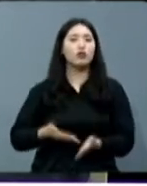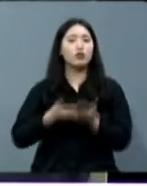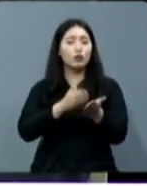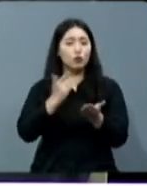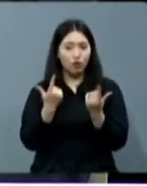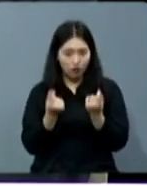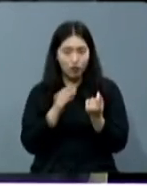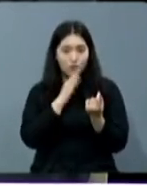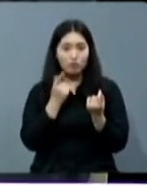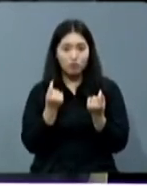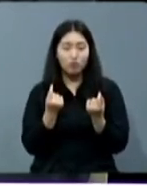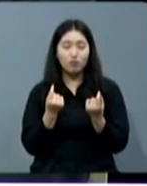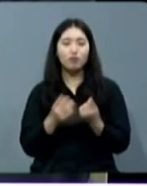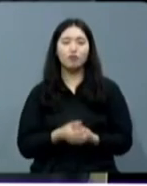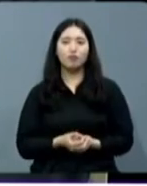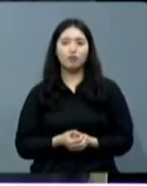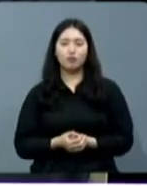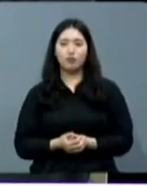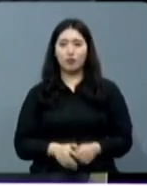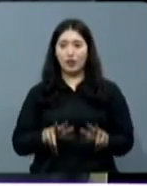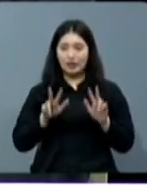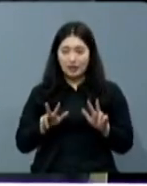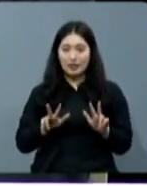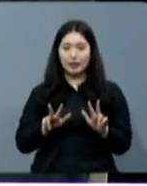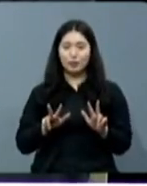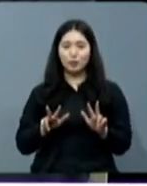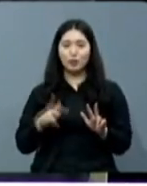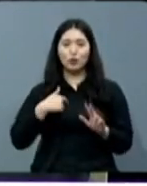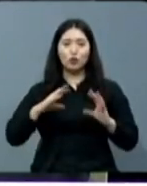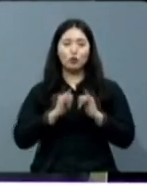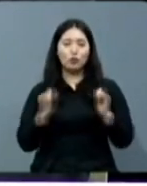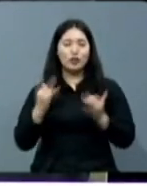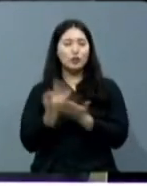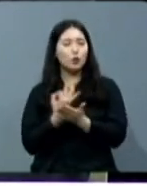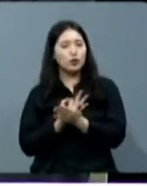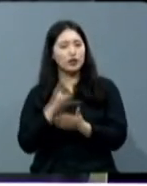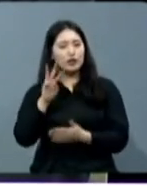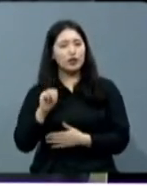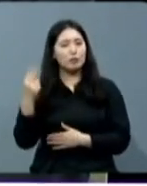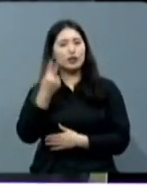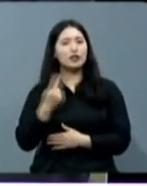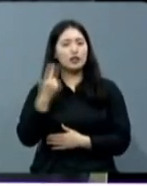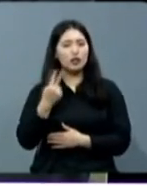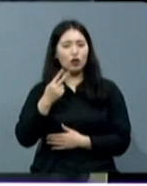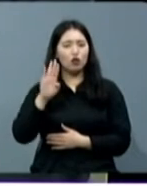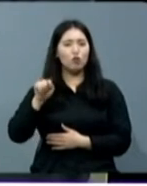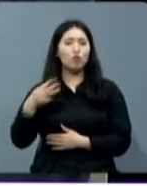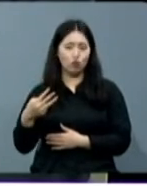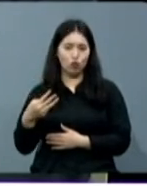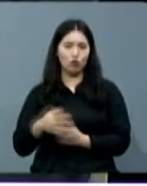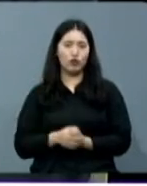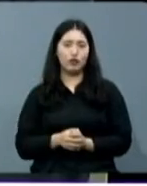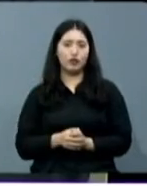맞습니까? 예, 예. 자, 지금이 우리 국민소득이 한 3만 2천 불 정도라고 보고요. 예, 예,